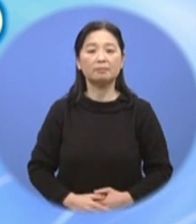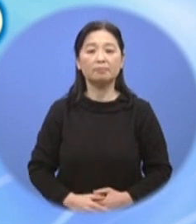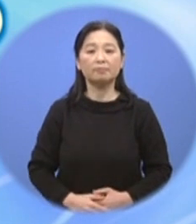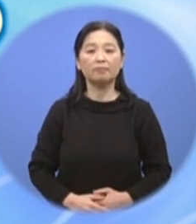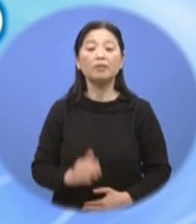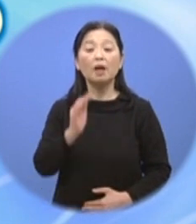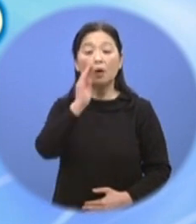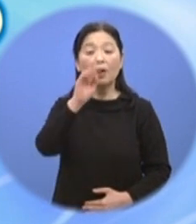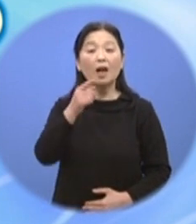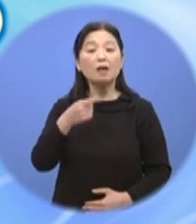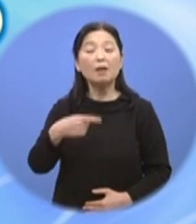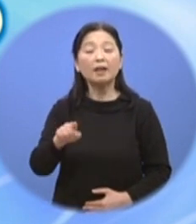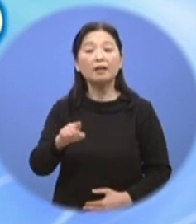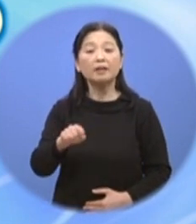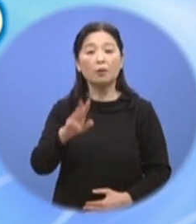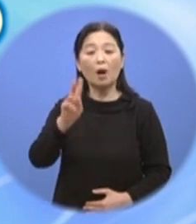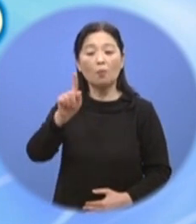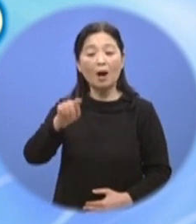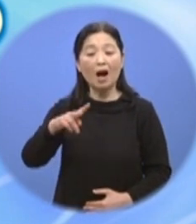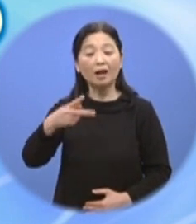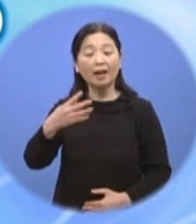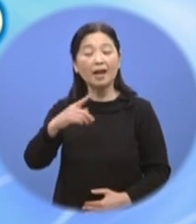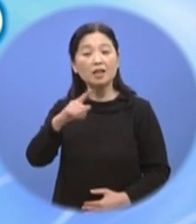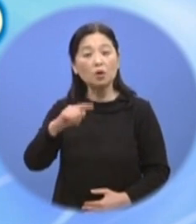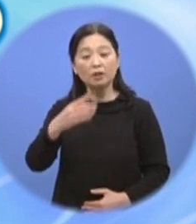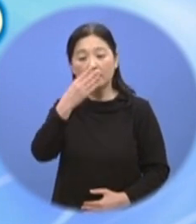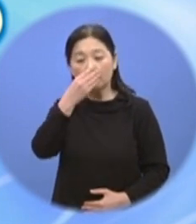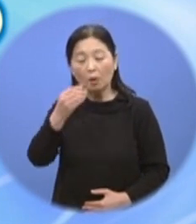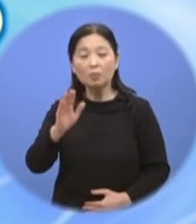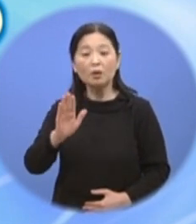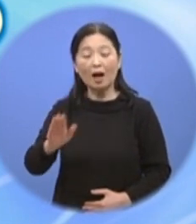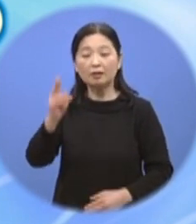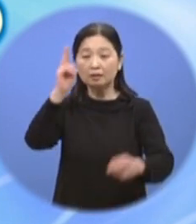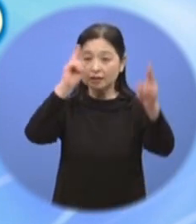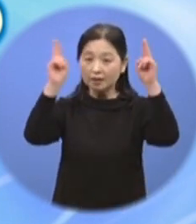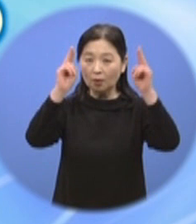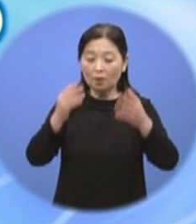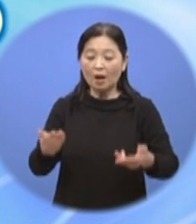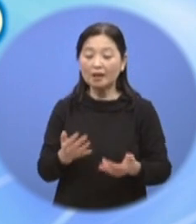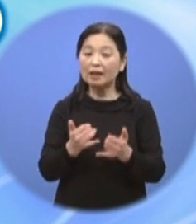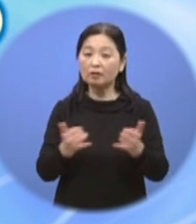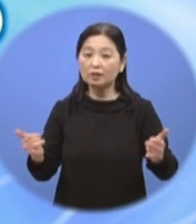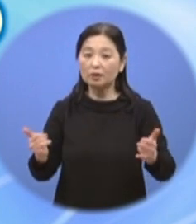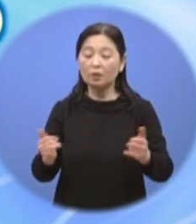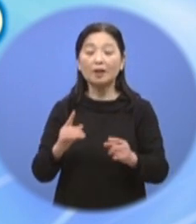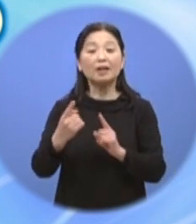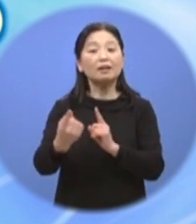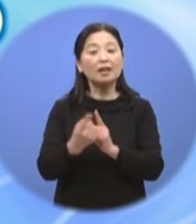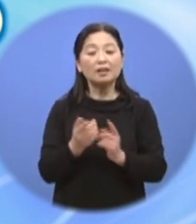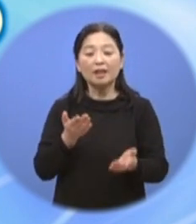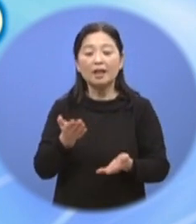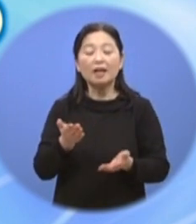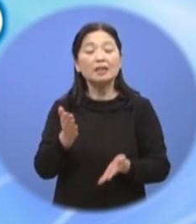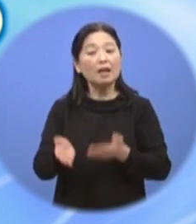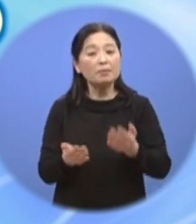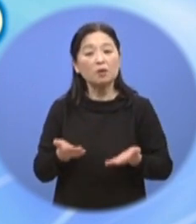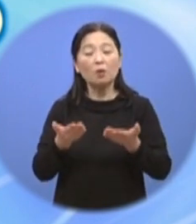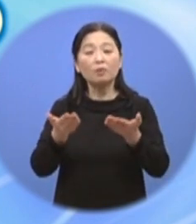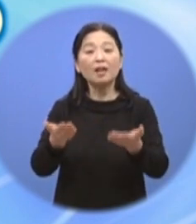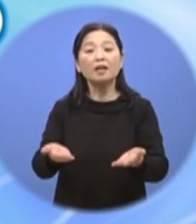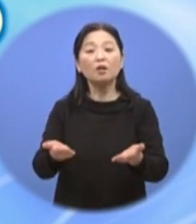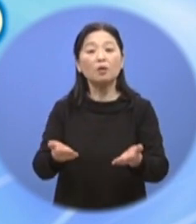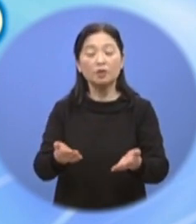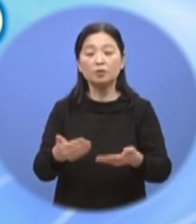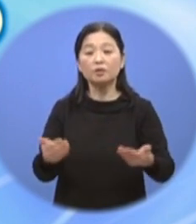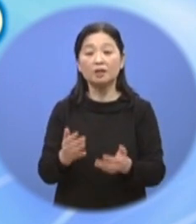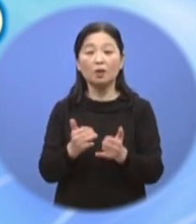和歌山県ではワーケーションに関心のある企業や働く人向けにサービスを提供する事業者の登録制度を創